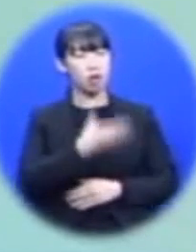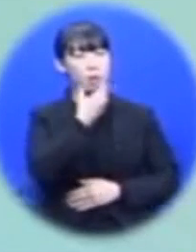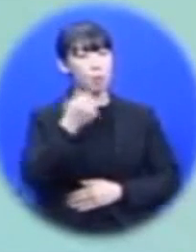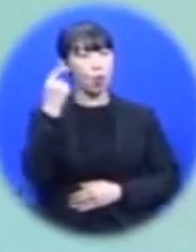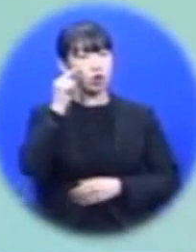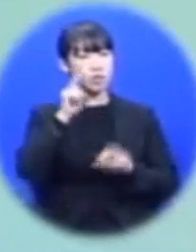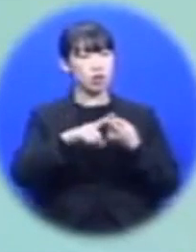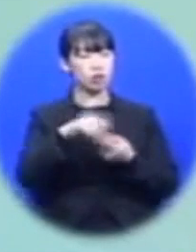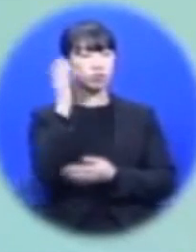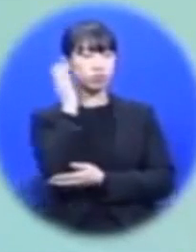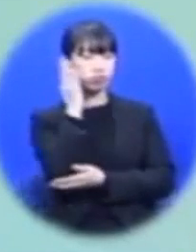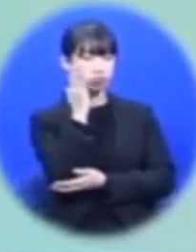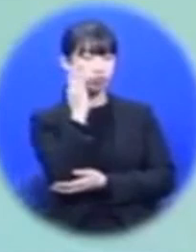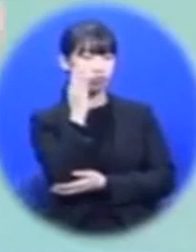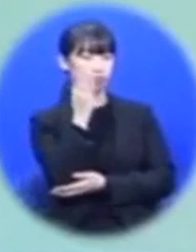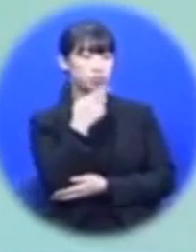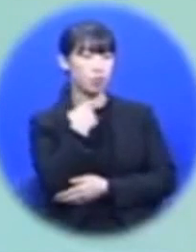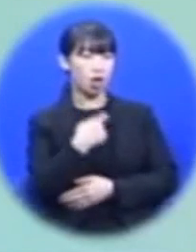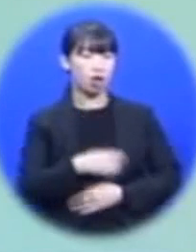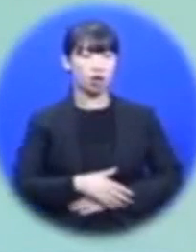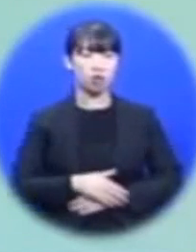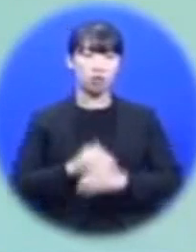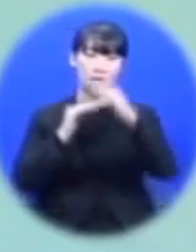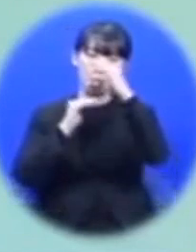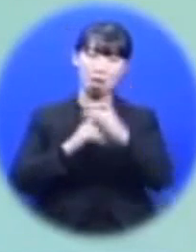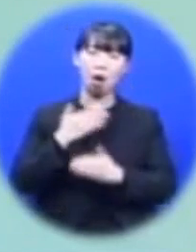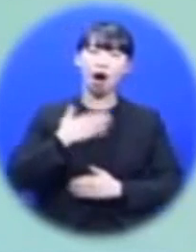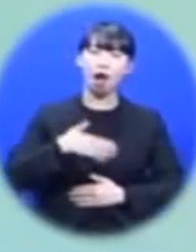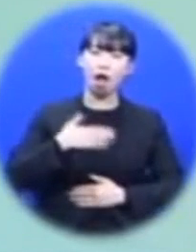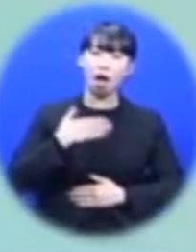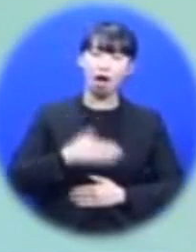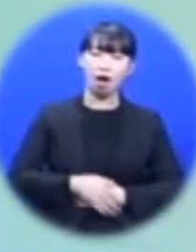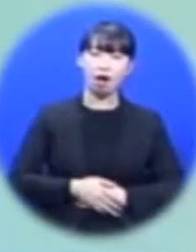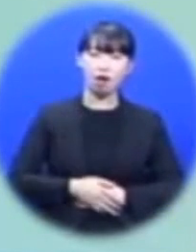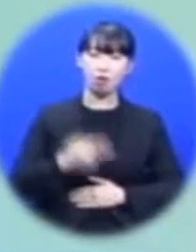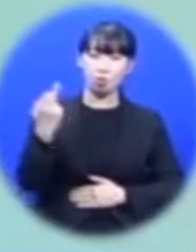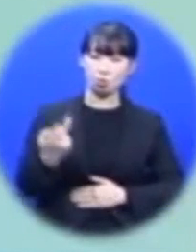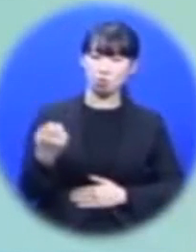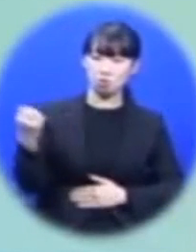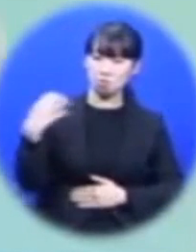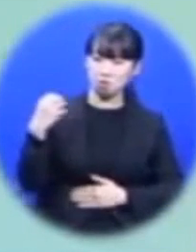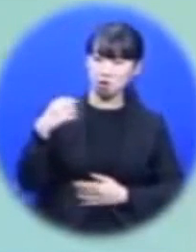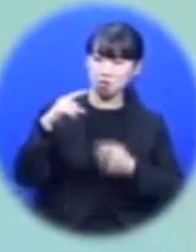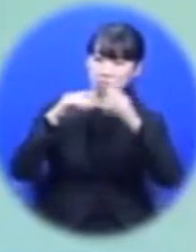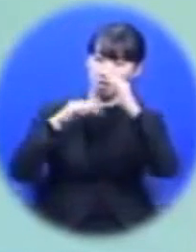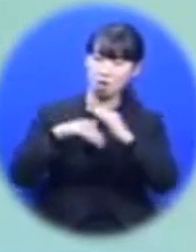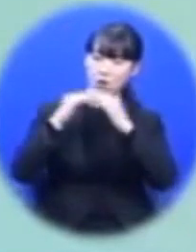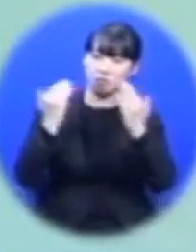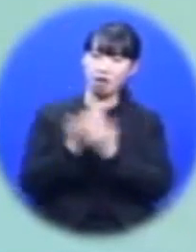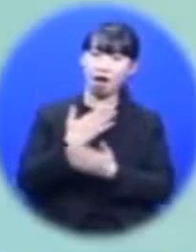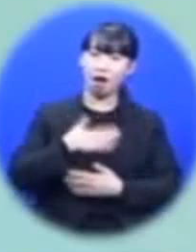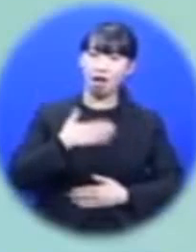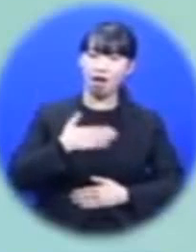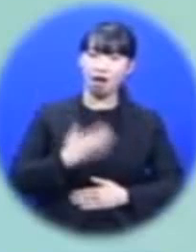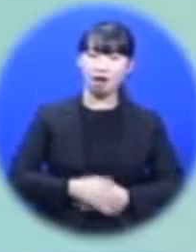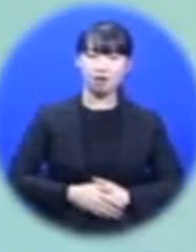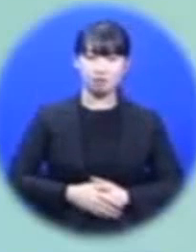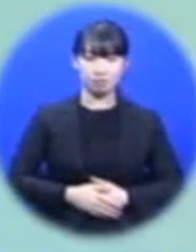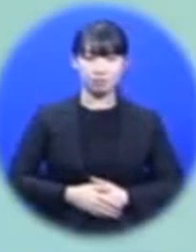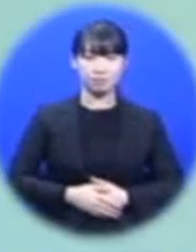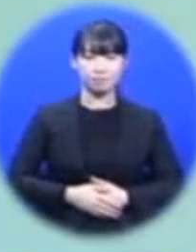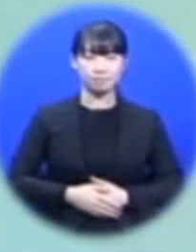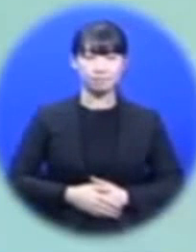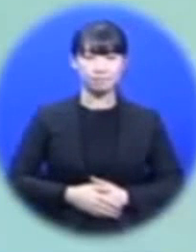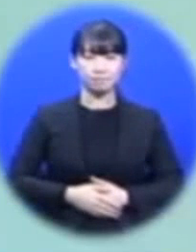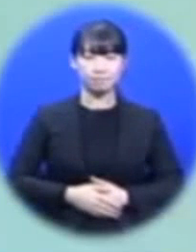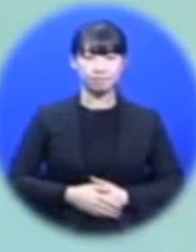이야기를 해 주더 근데 다 아는 내용이에요 동생이 말해 주는 복음은 자기가 이미 다 알고 있는 내용이